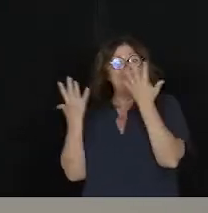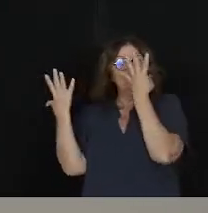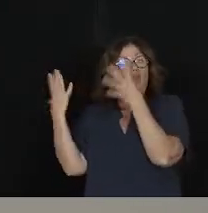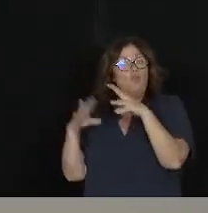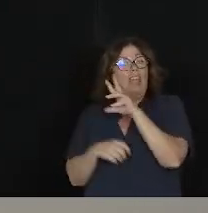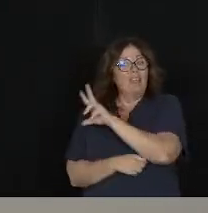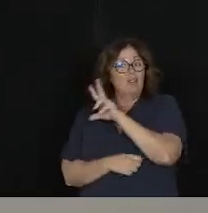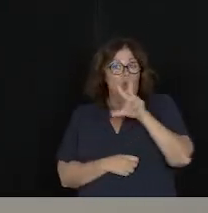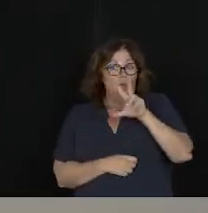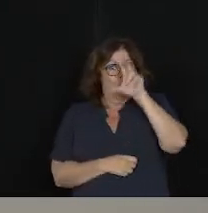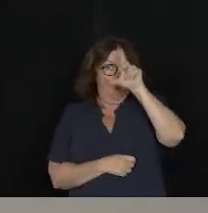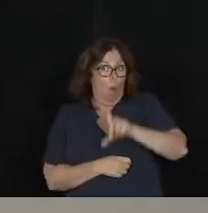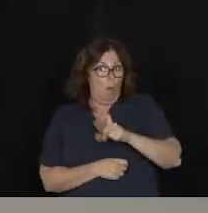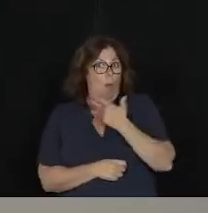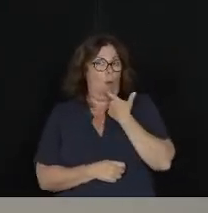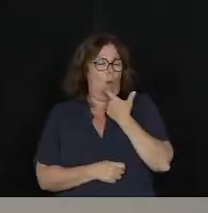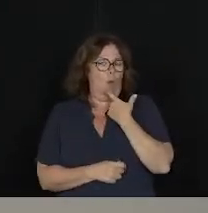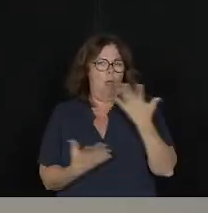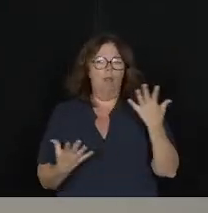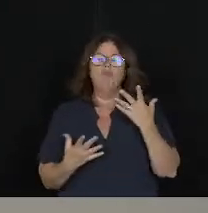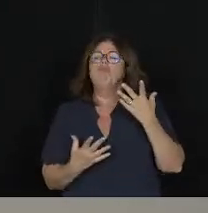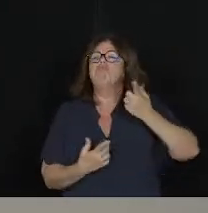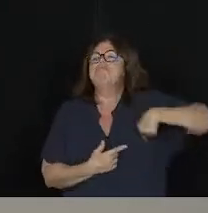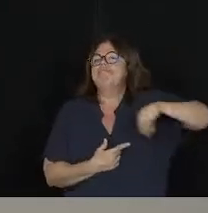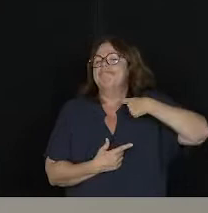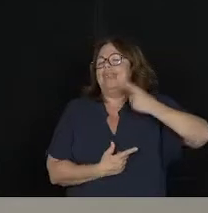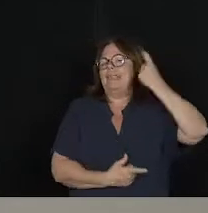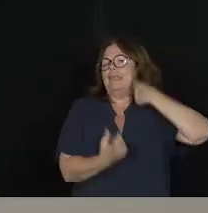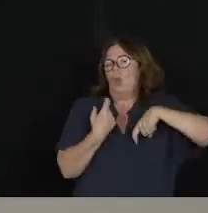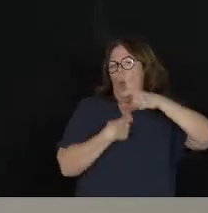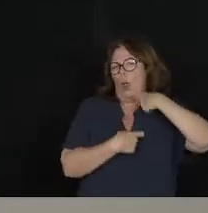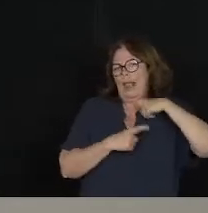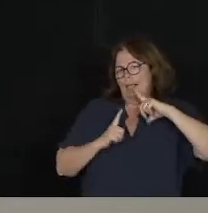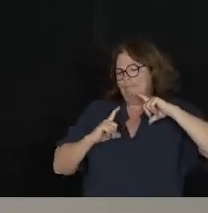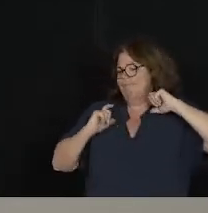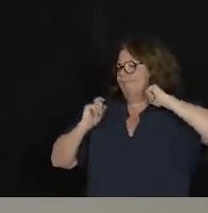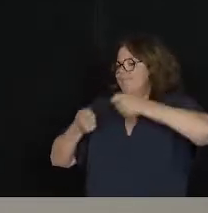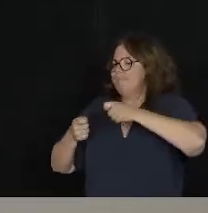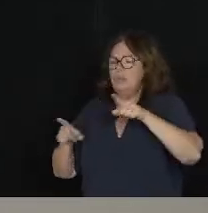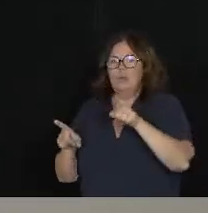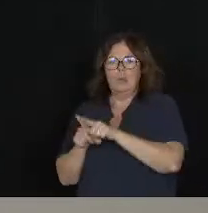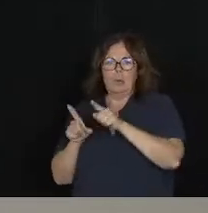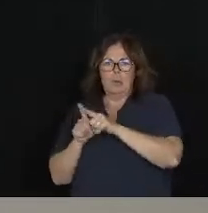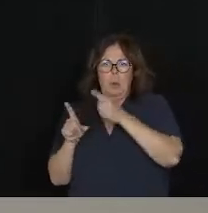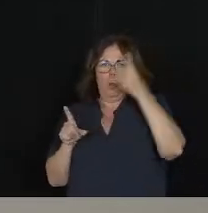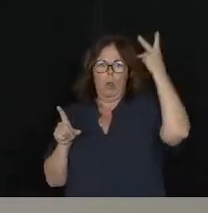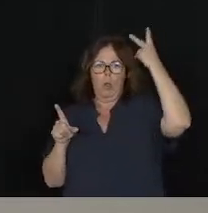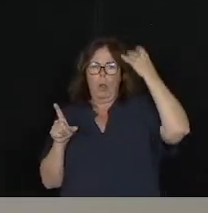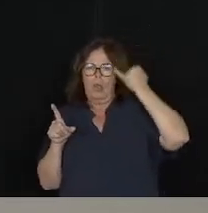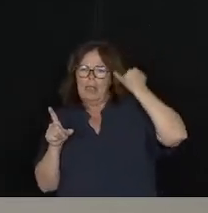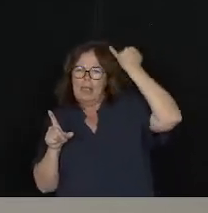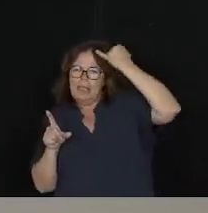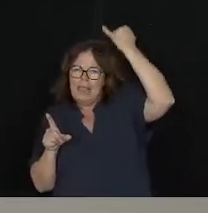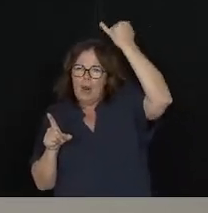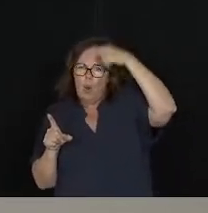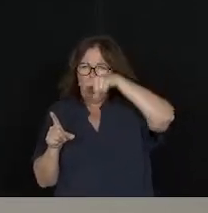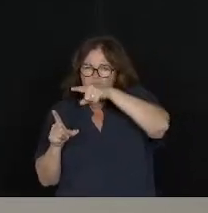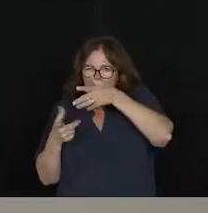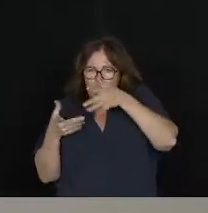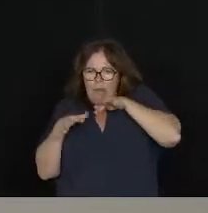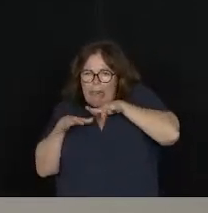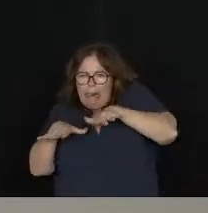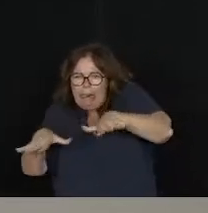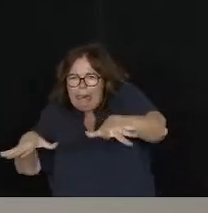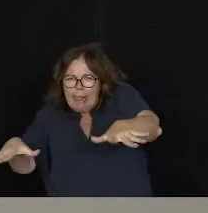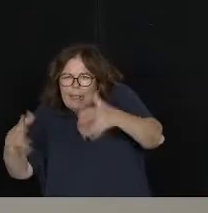quelque chose que les historiens ont appelé une doctrine, que les historiens ont appelé la doctrine de la guerre éclair, le Blitzkrieg, mais